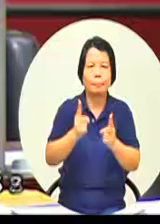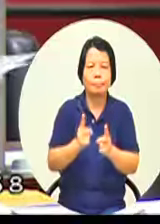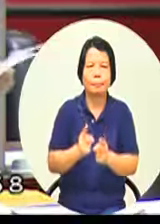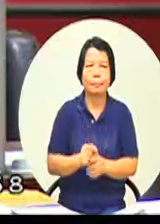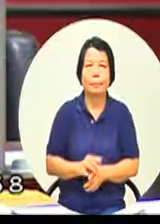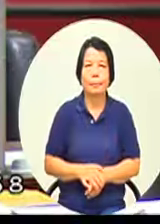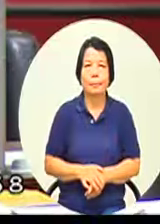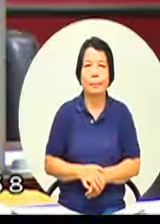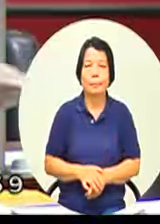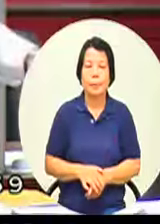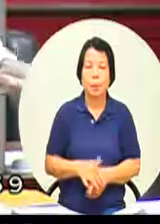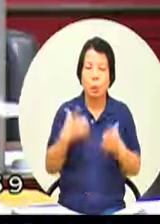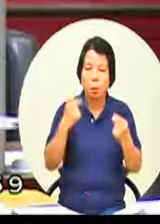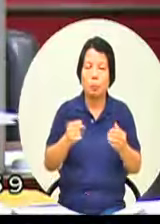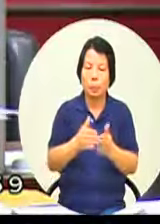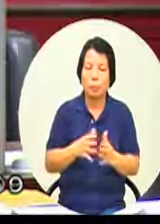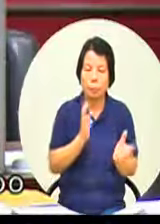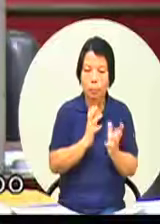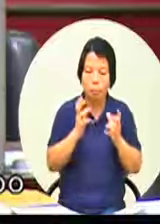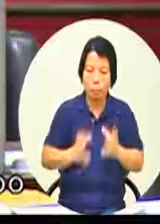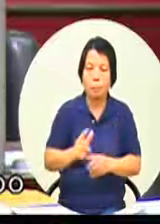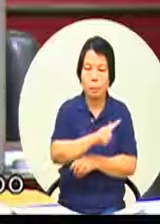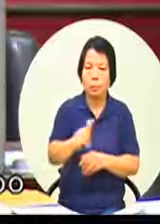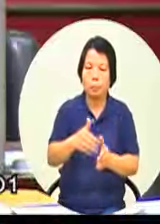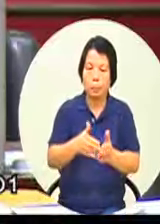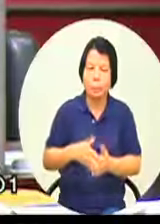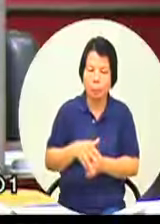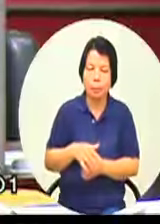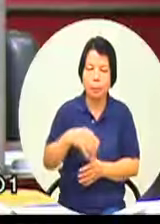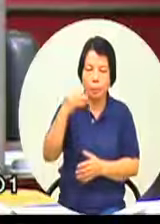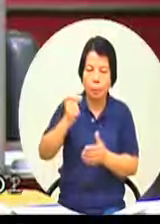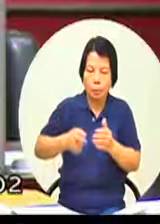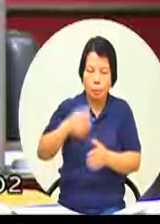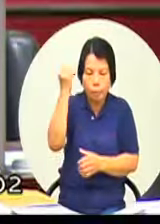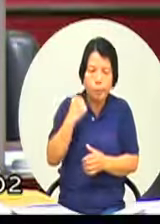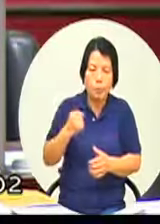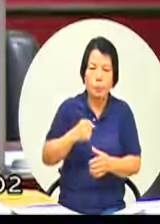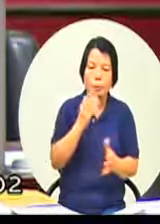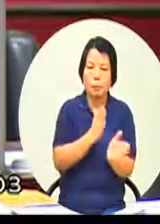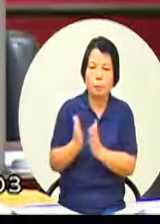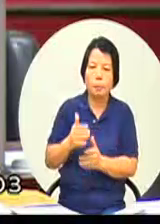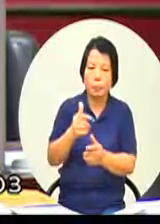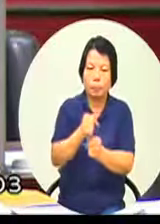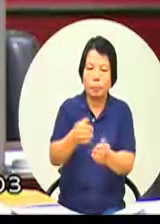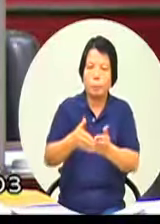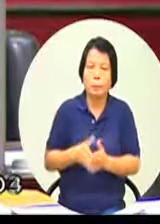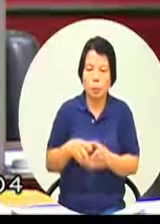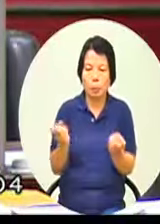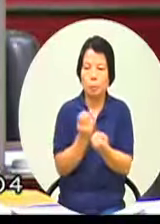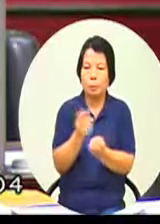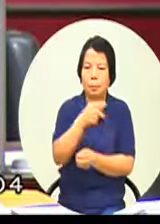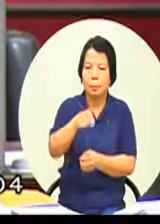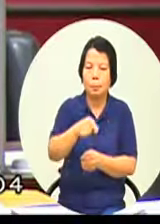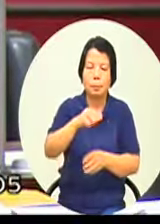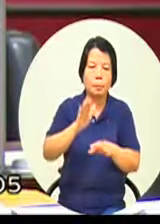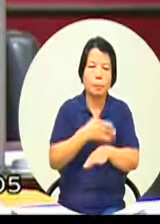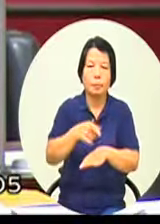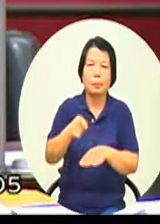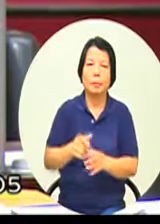对？我们本来就有设备，提早做准备的话，就不会有发生这种事情啊。局长你认为呢？ 好，请局长答